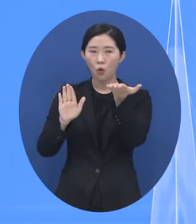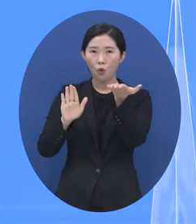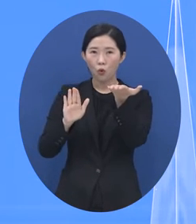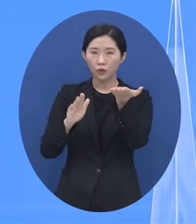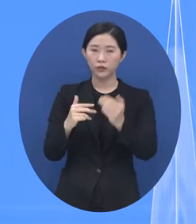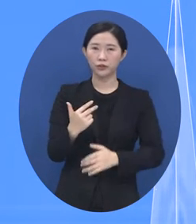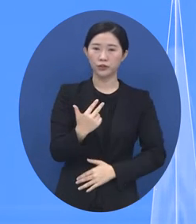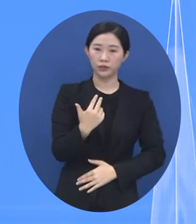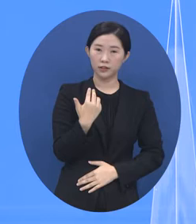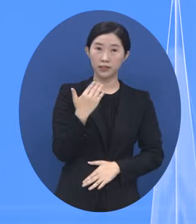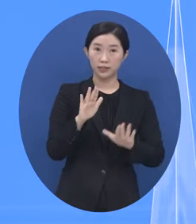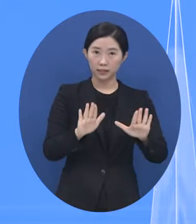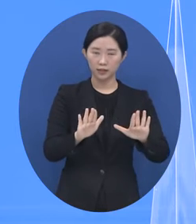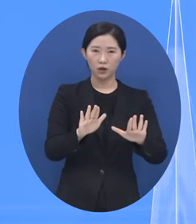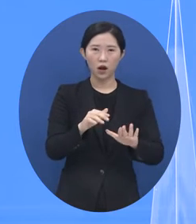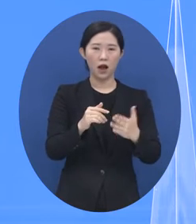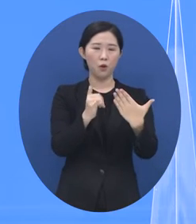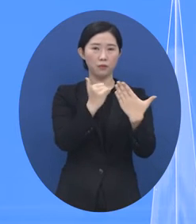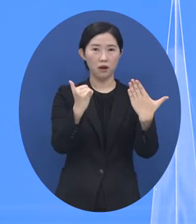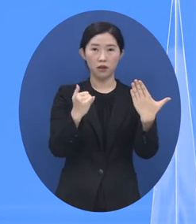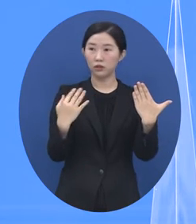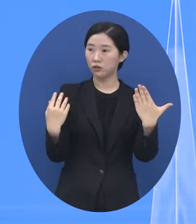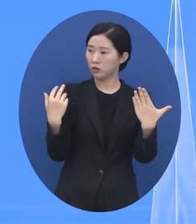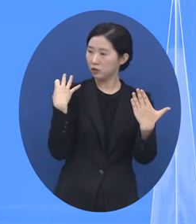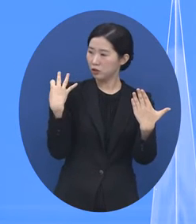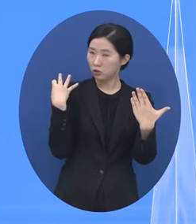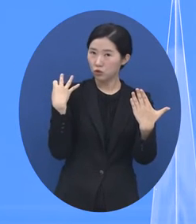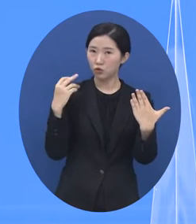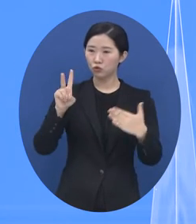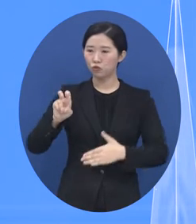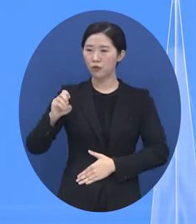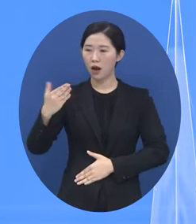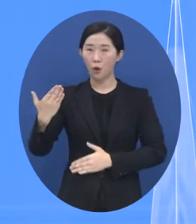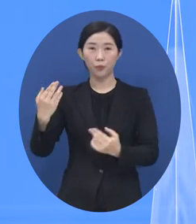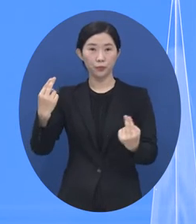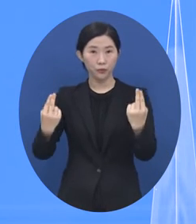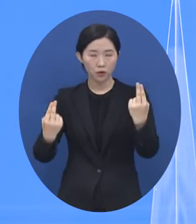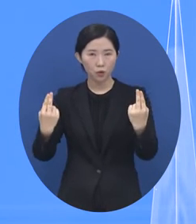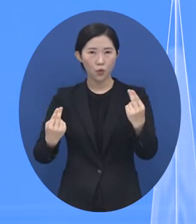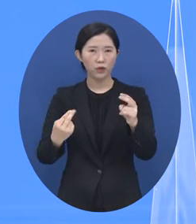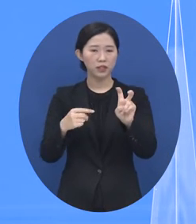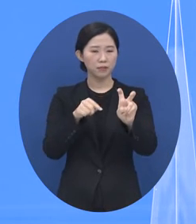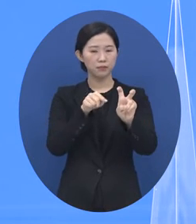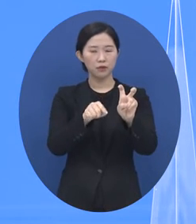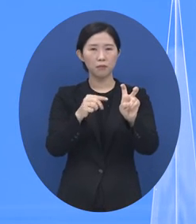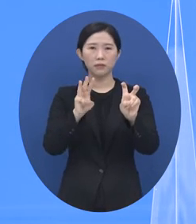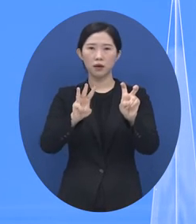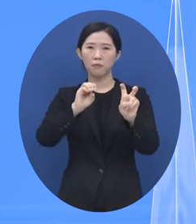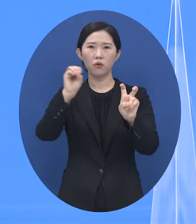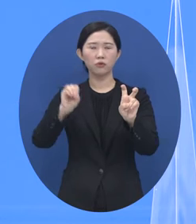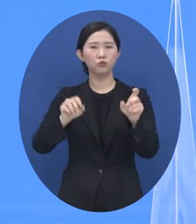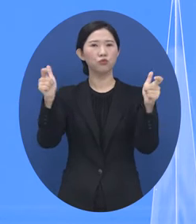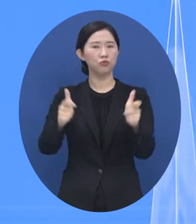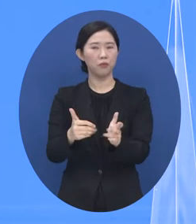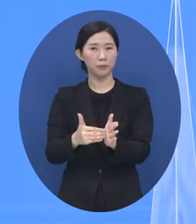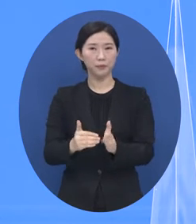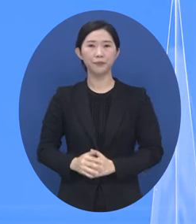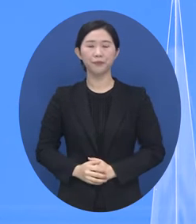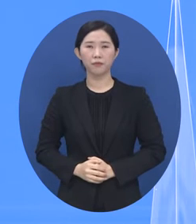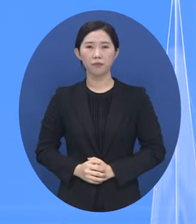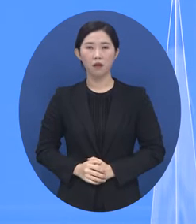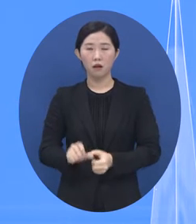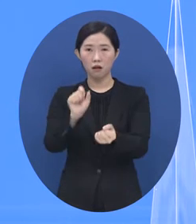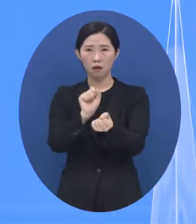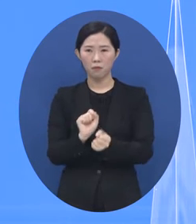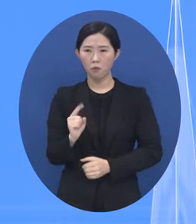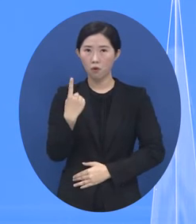19명으로 전주 24명 대비 5명, 20.8% 감소했습니다. 진단일 당시